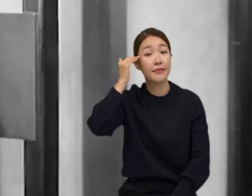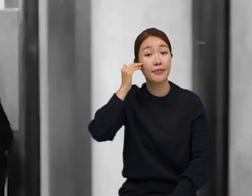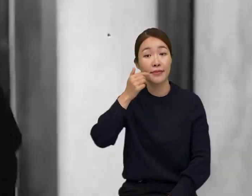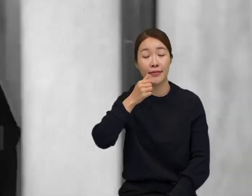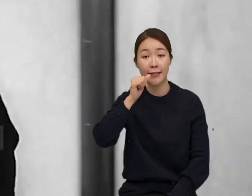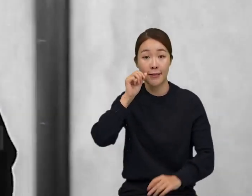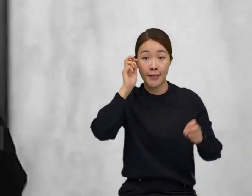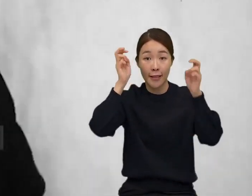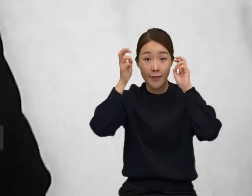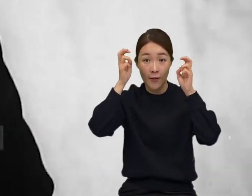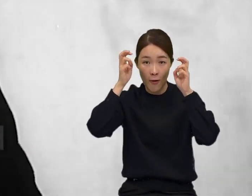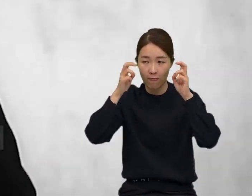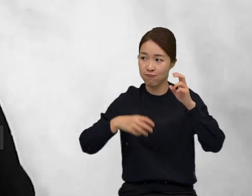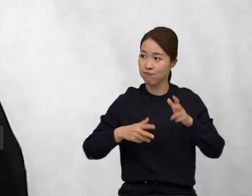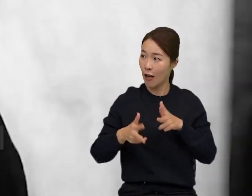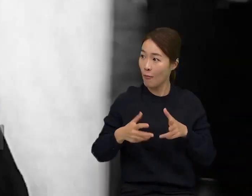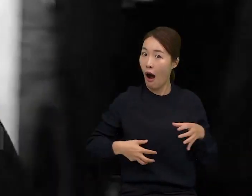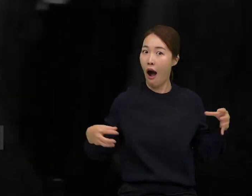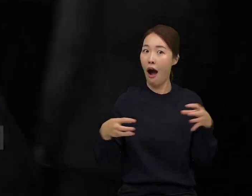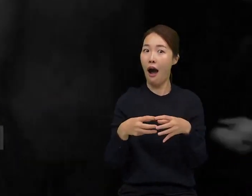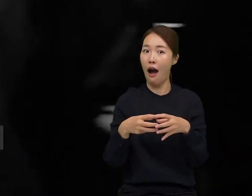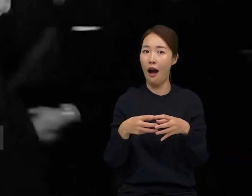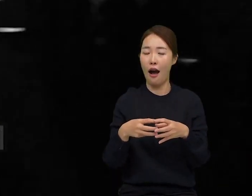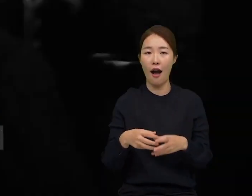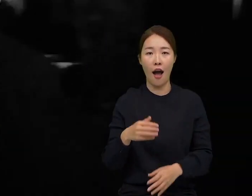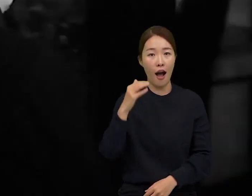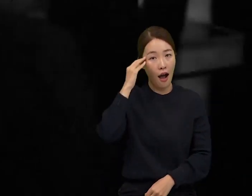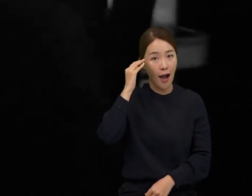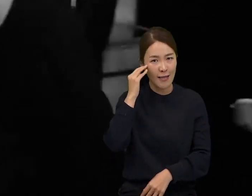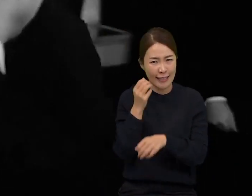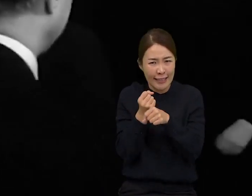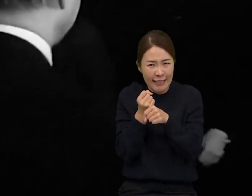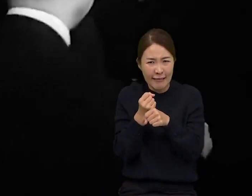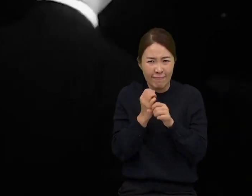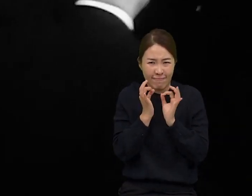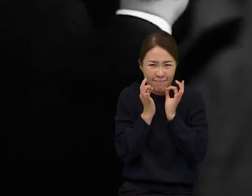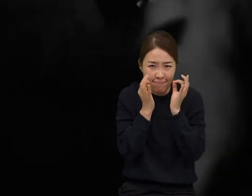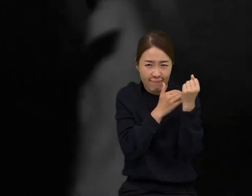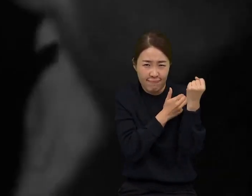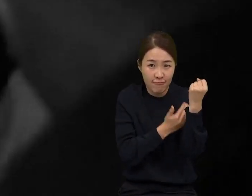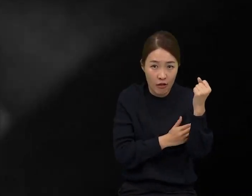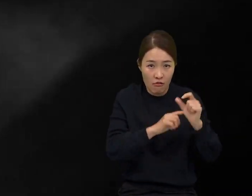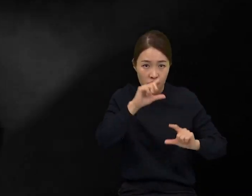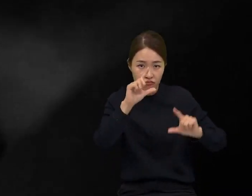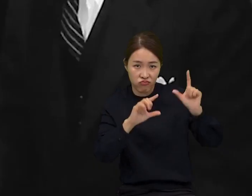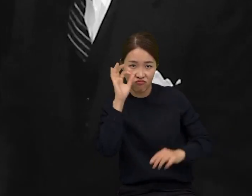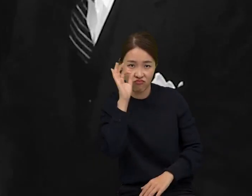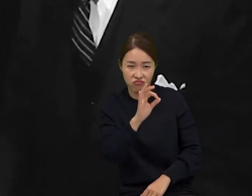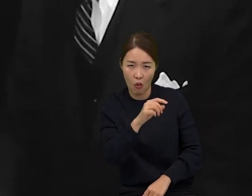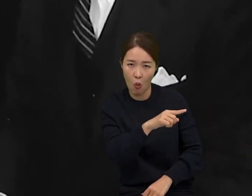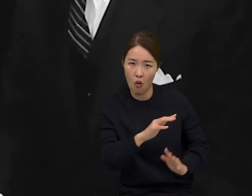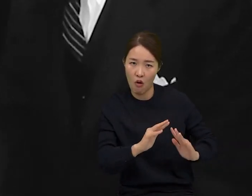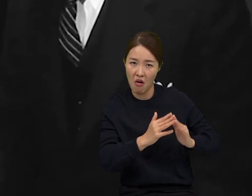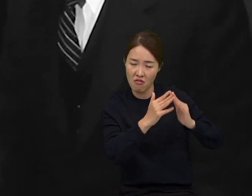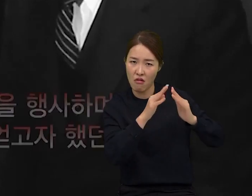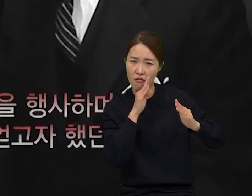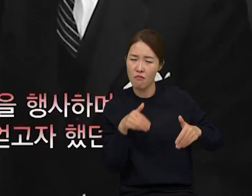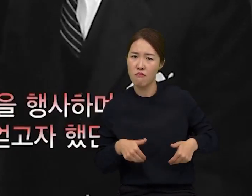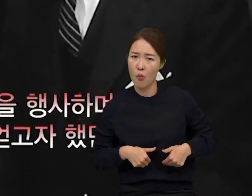일본은 한국의 제철소 사업에 협력했다. 한국의 의지와 능력을 볼 때 종합제철소 건설은 필연적이라